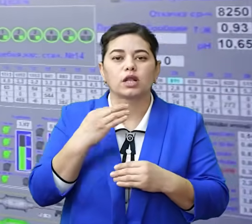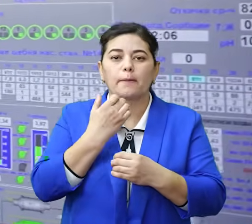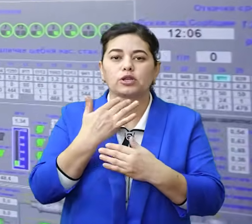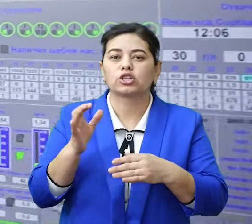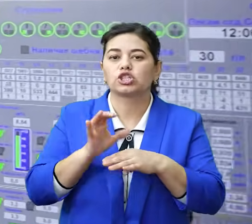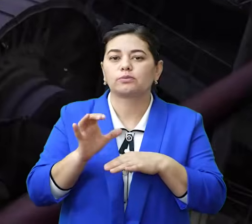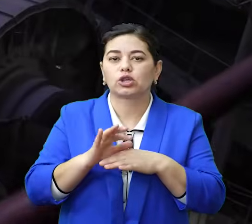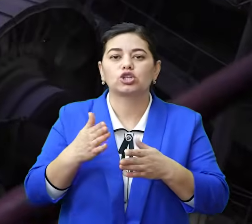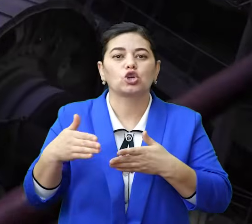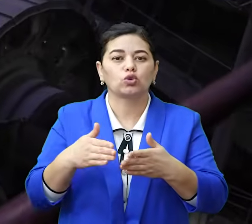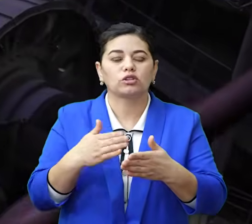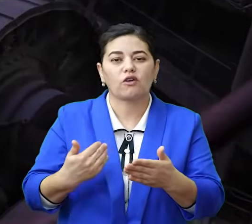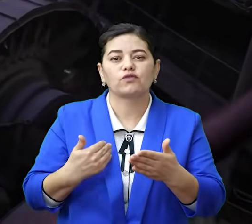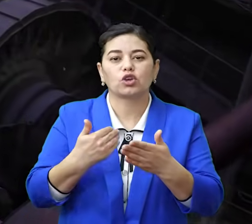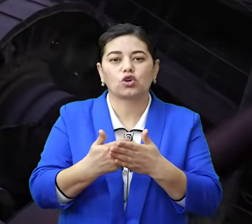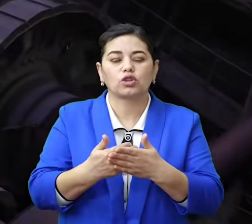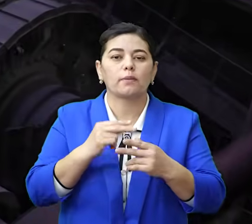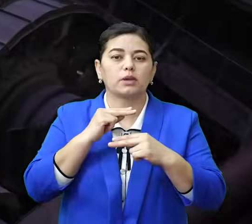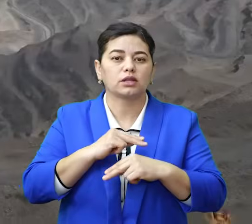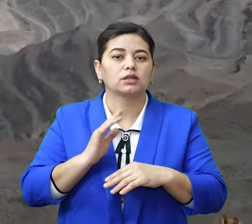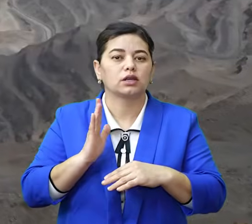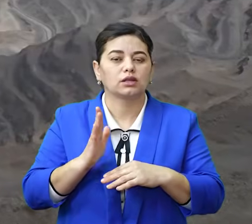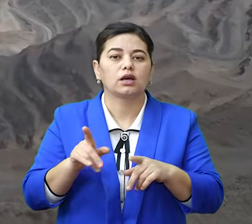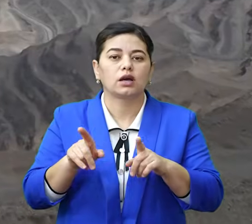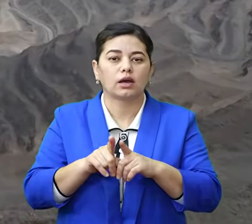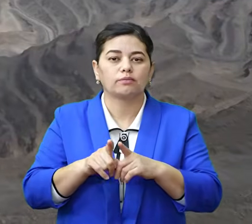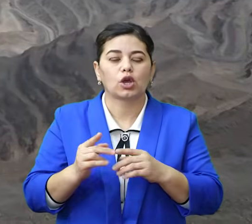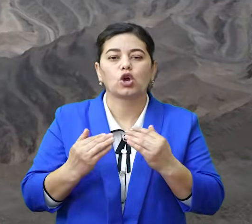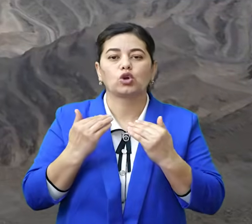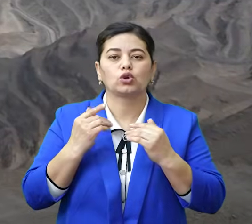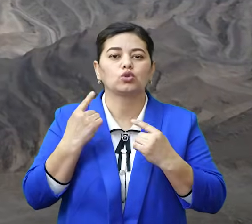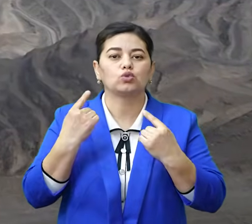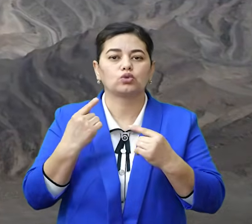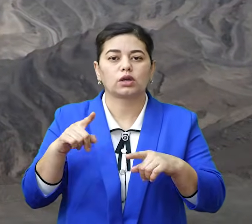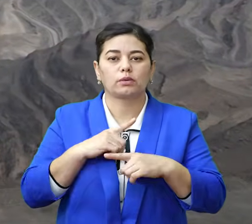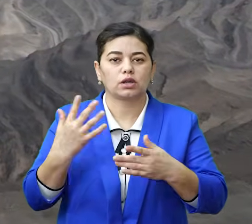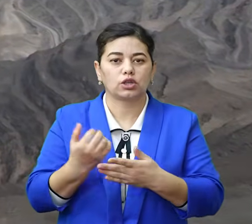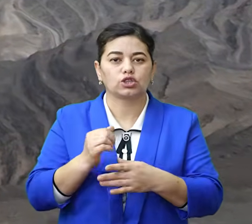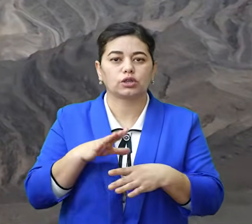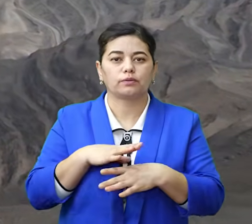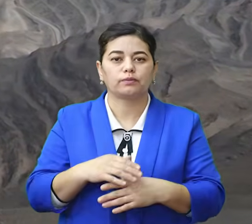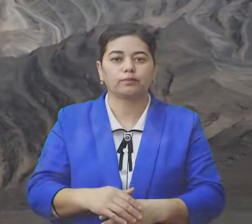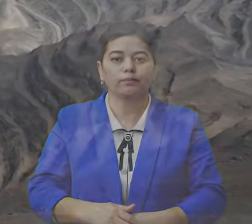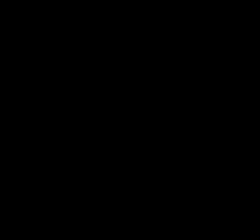mahsulot ishlab chiqarish yo'lida fidokorona mehnat qiladi hamda yuksak marralarga erishadi.